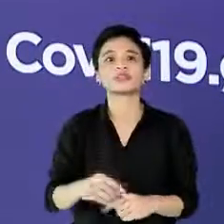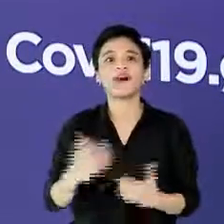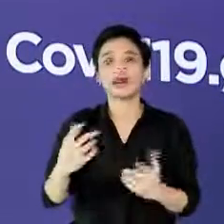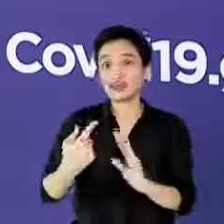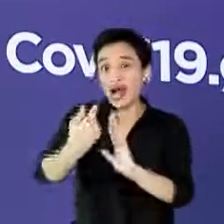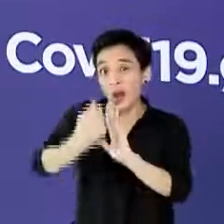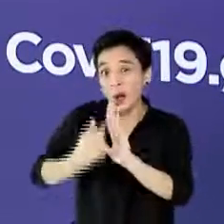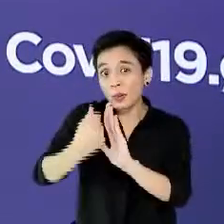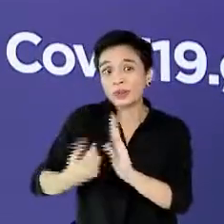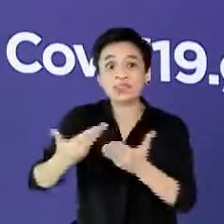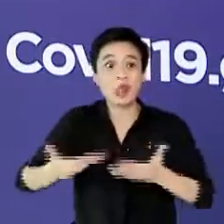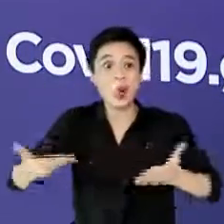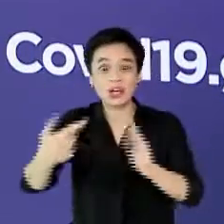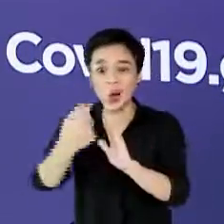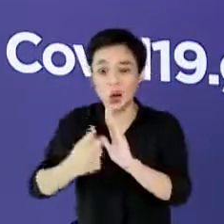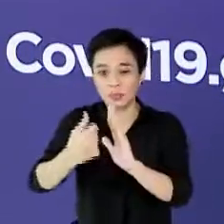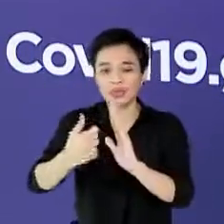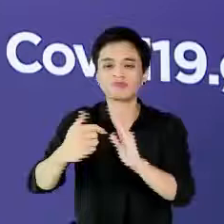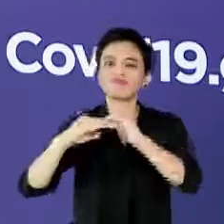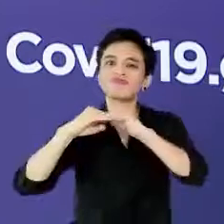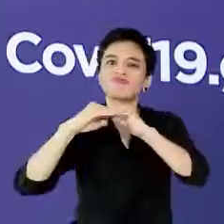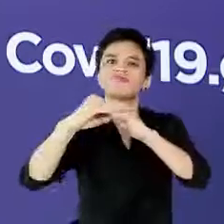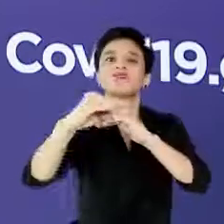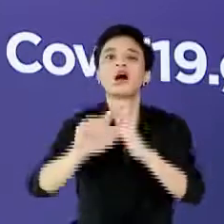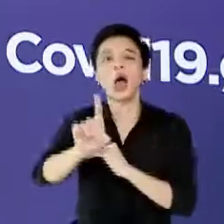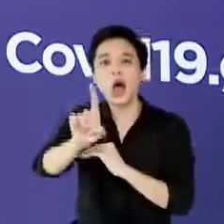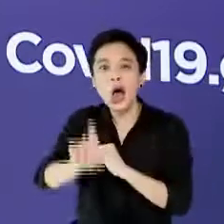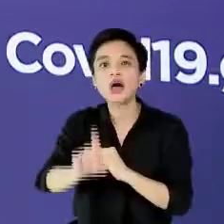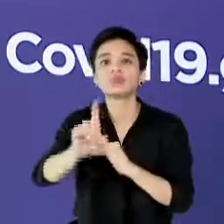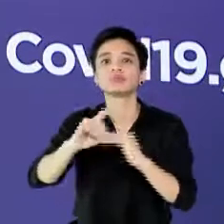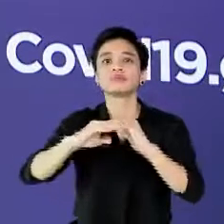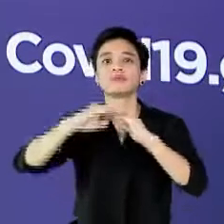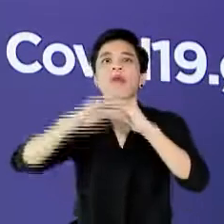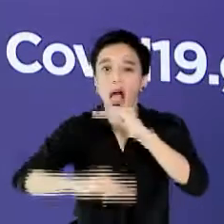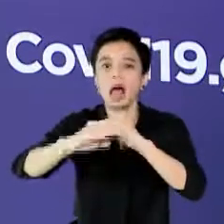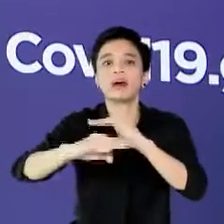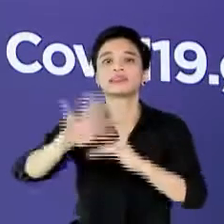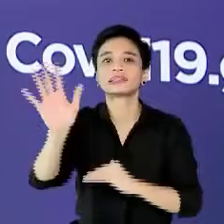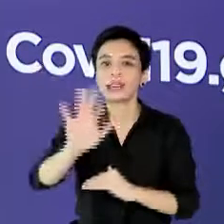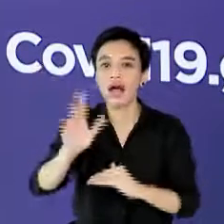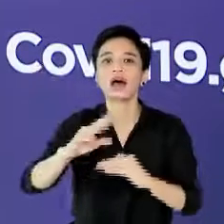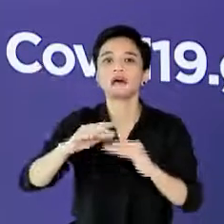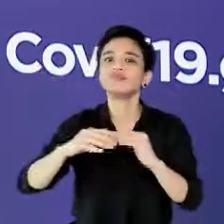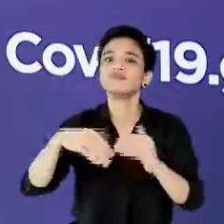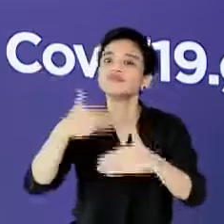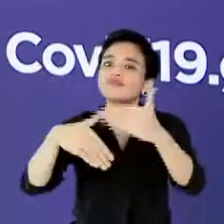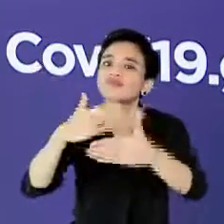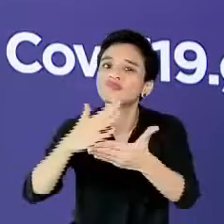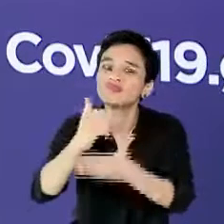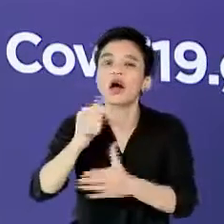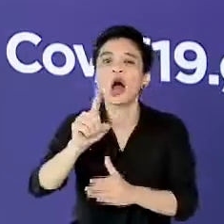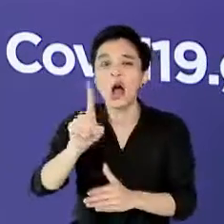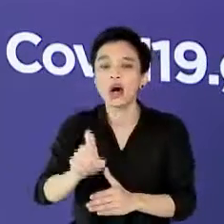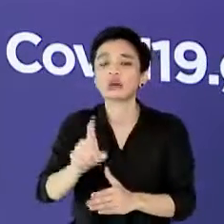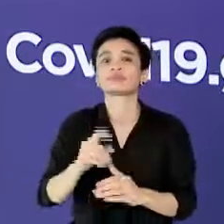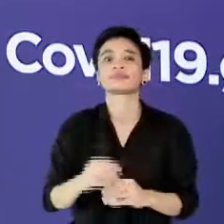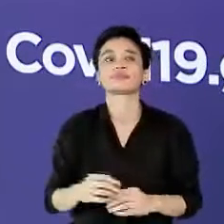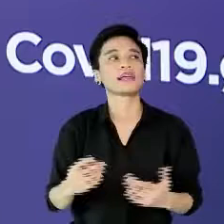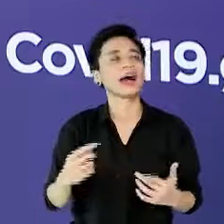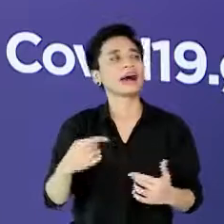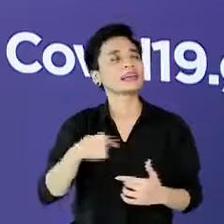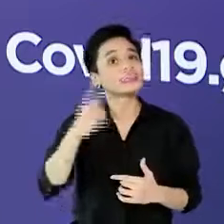ditahan eh Inovasi dan strategi-strategi yang eh eh apa namanya yang